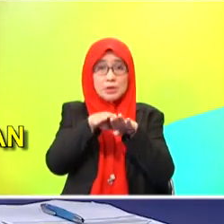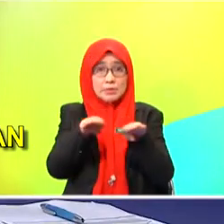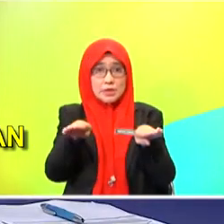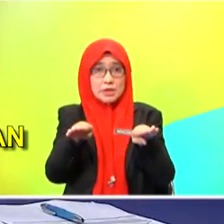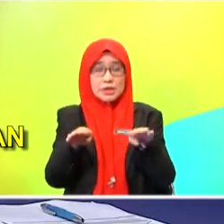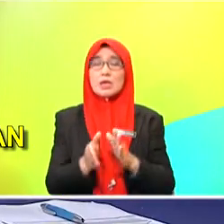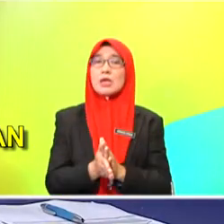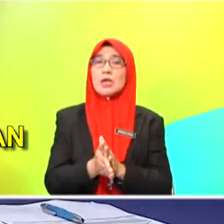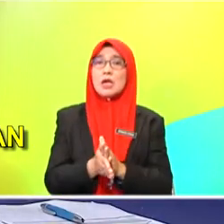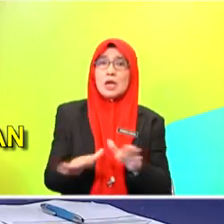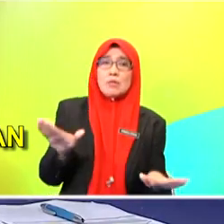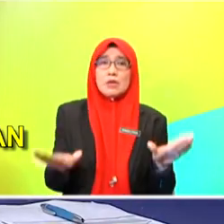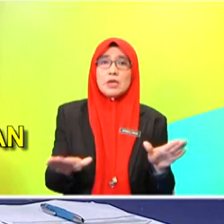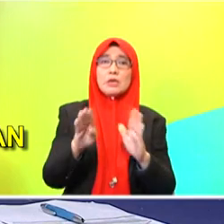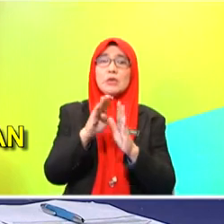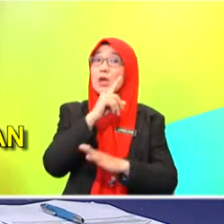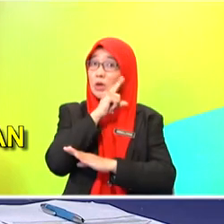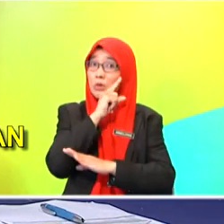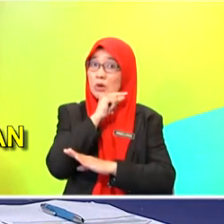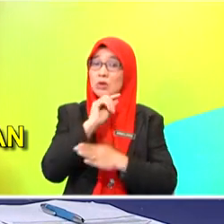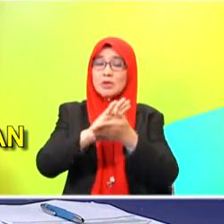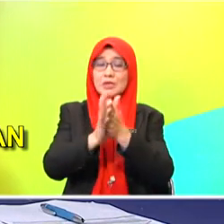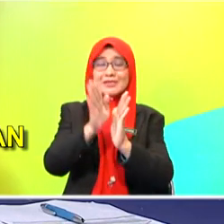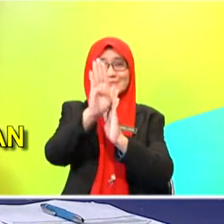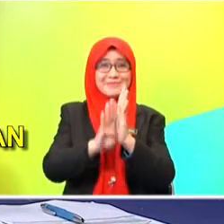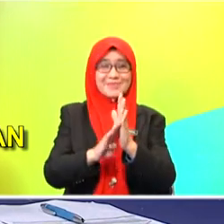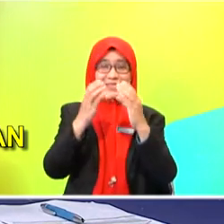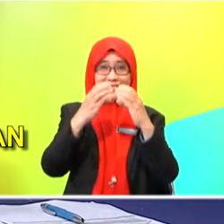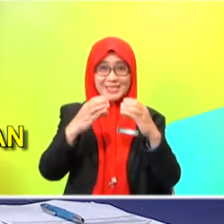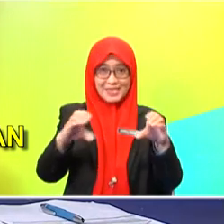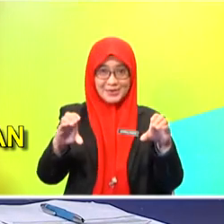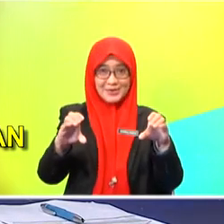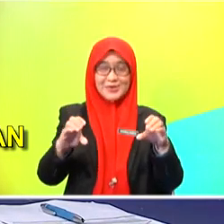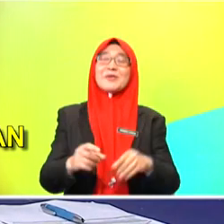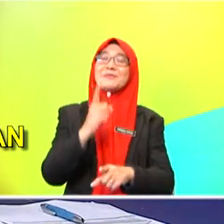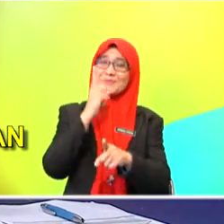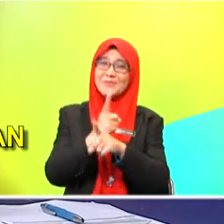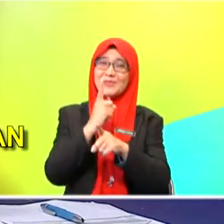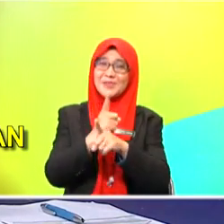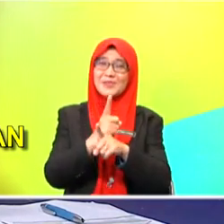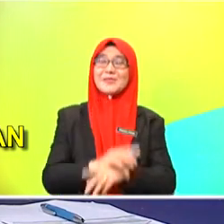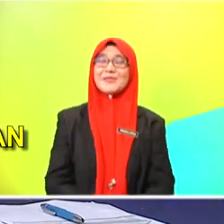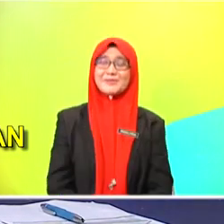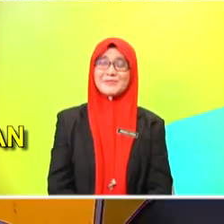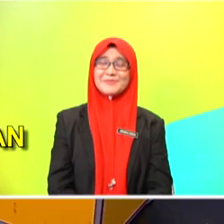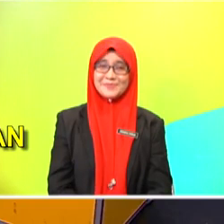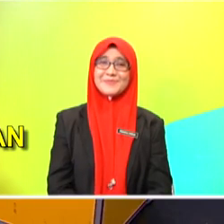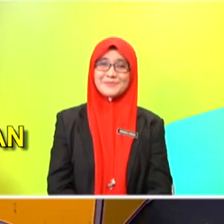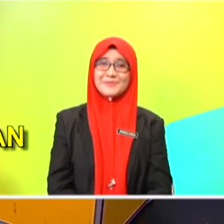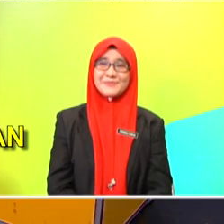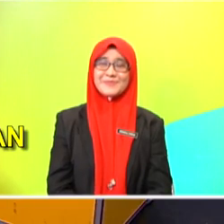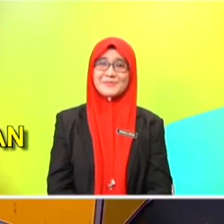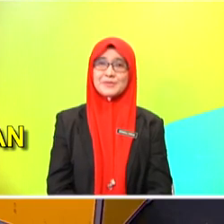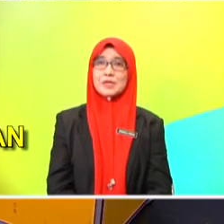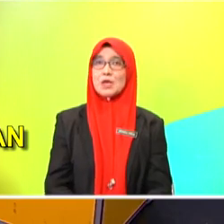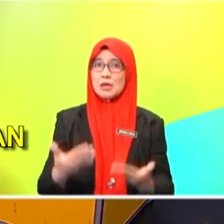seekor burung dan dia bertelur, cikgu. Bertelur, betul. Cuma dia tak boleh terbang, kan? Ya, yeah, betul. Okey, bagus, Ria. Yang tepat yang pertama. Okey, okay.